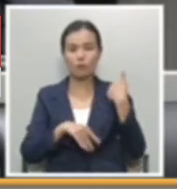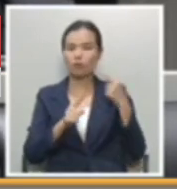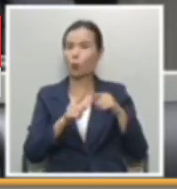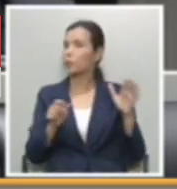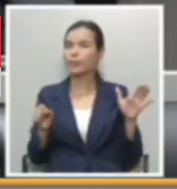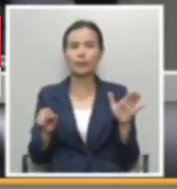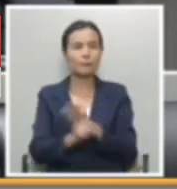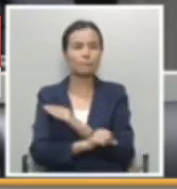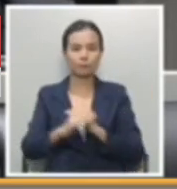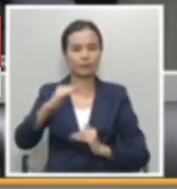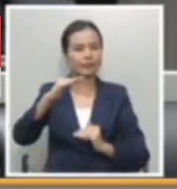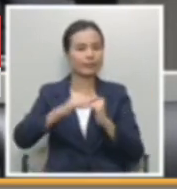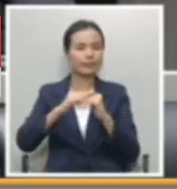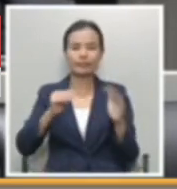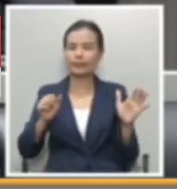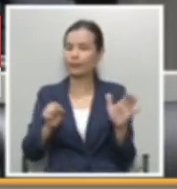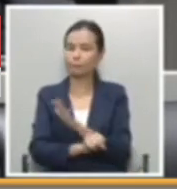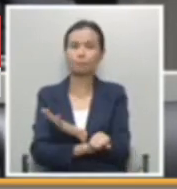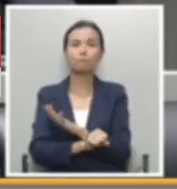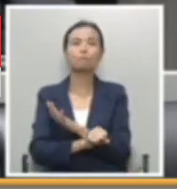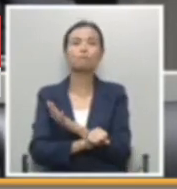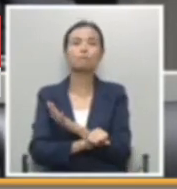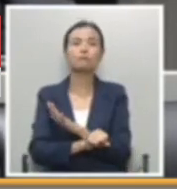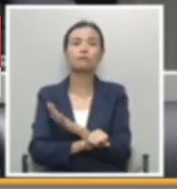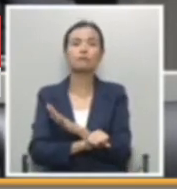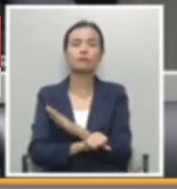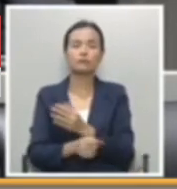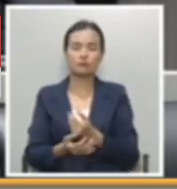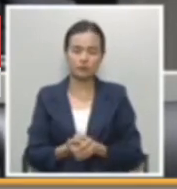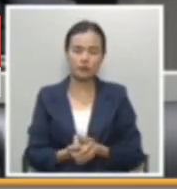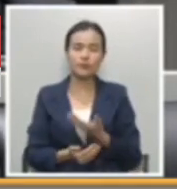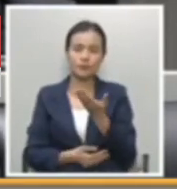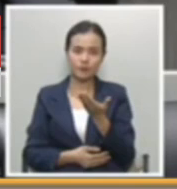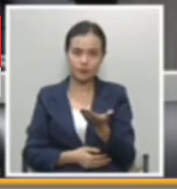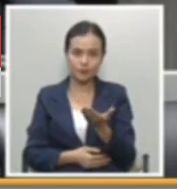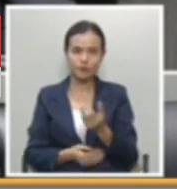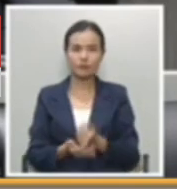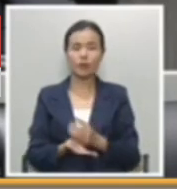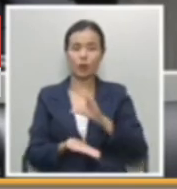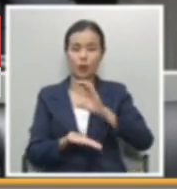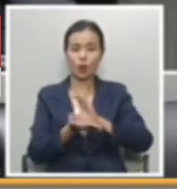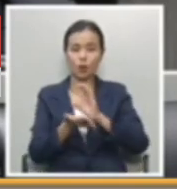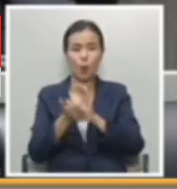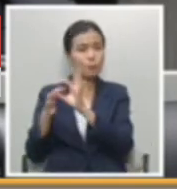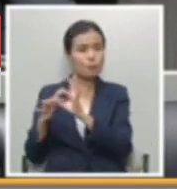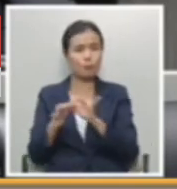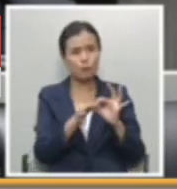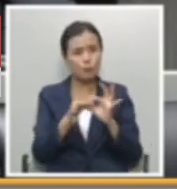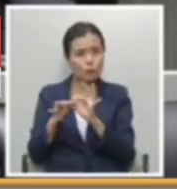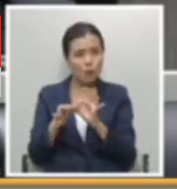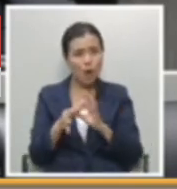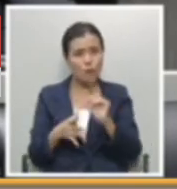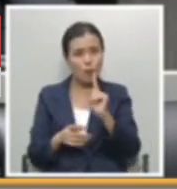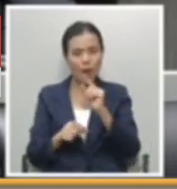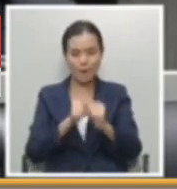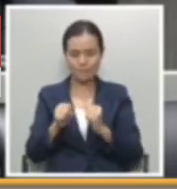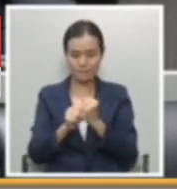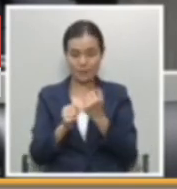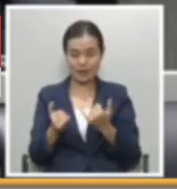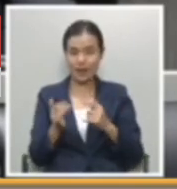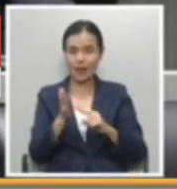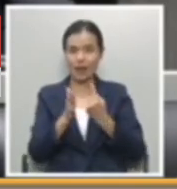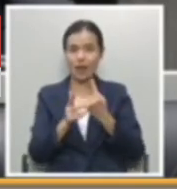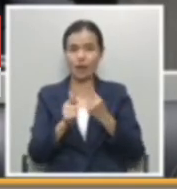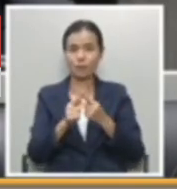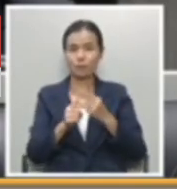ยครับเต็มเพดานเลยท่านประธานที่เคารพครับงบผูกพันนั้นหมายความว่าอะไรหมายความว่าปีนี้เริ่มไปเสร็